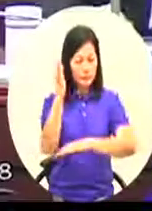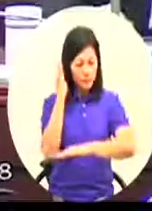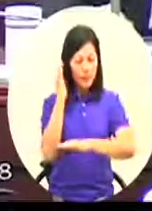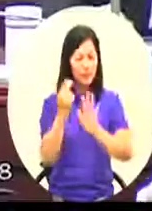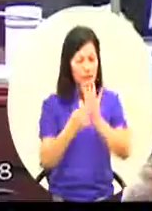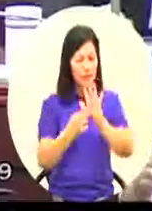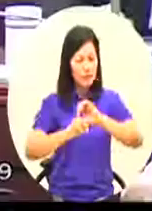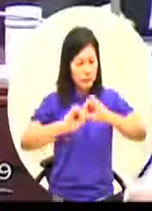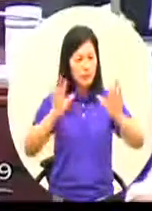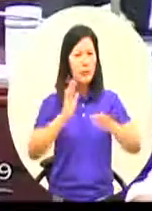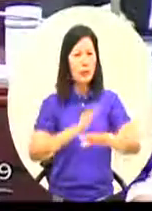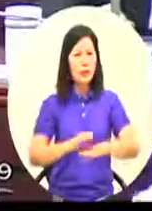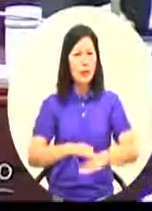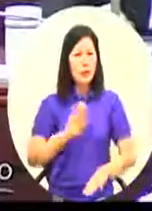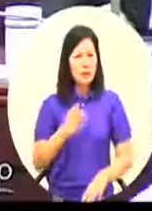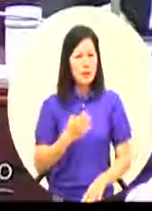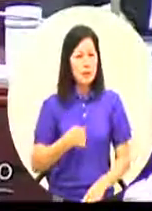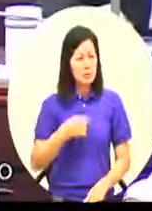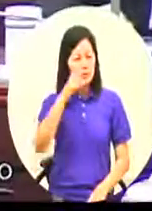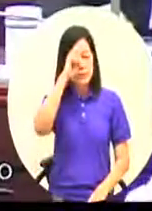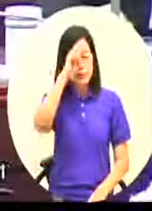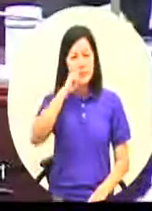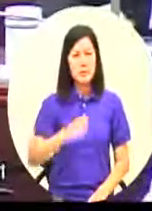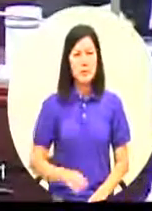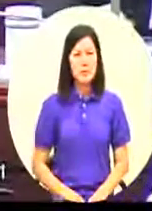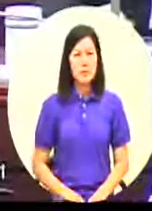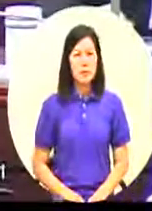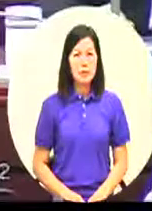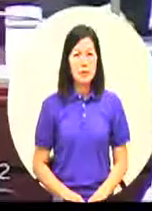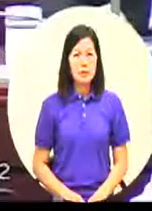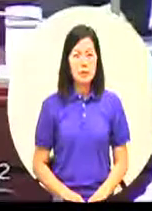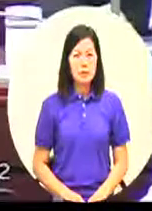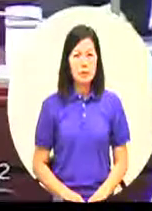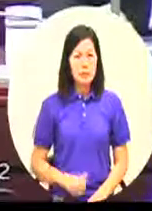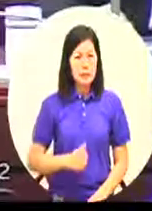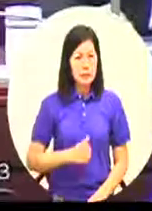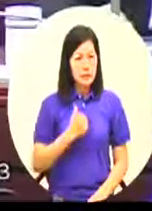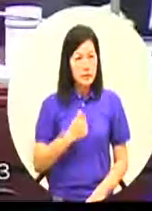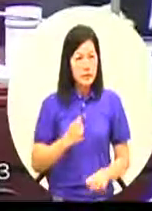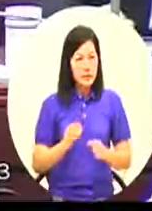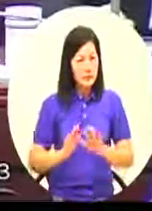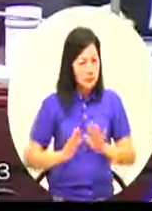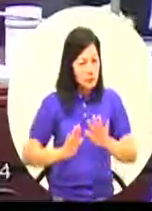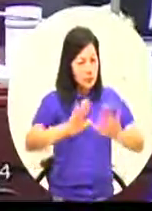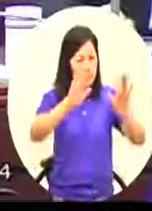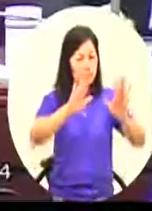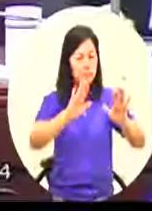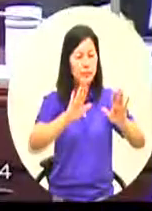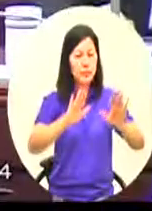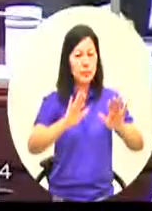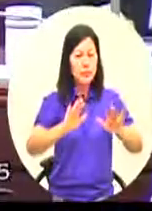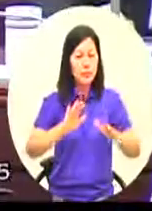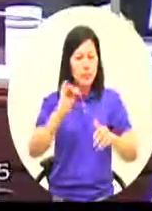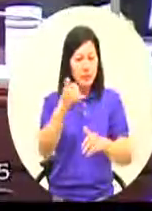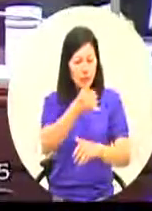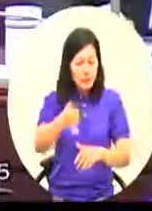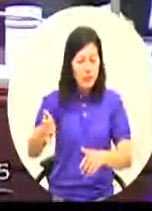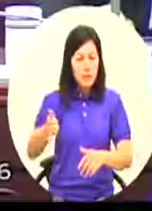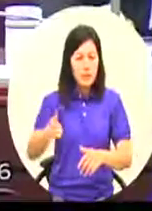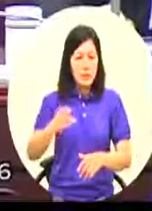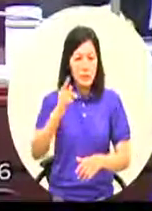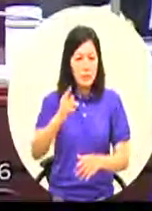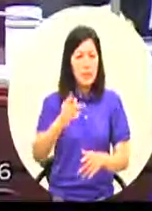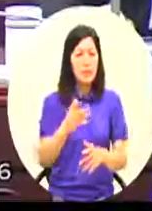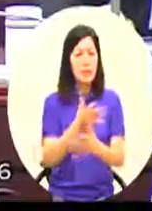明。但是我也很期待说，我们一些很进步专业的议员，在科学根